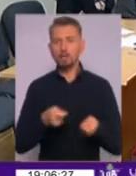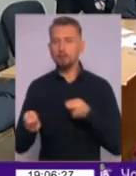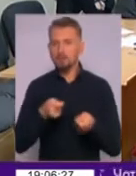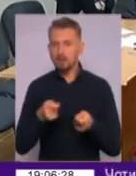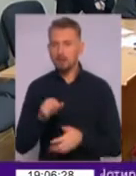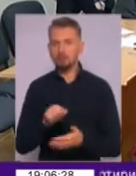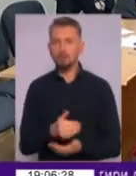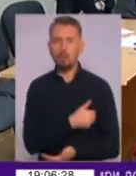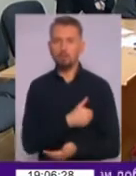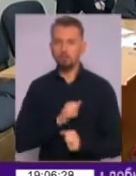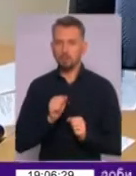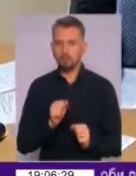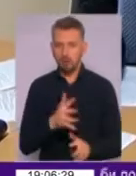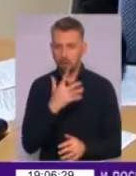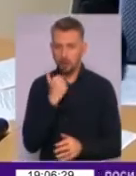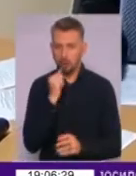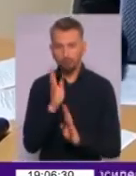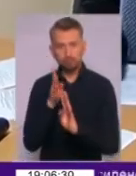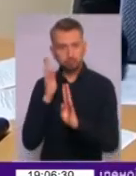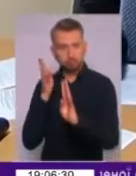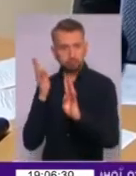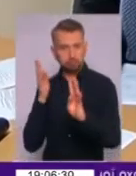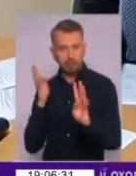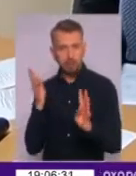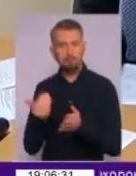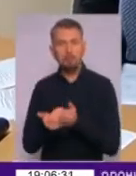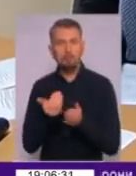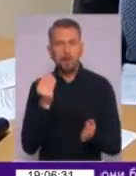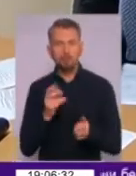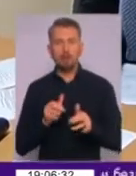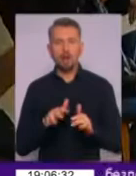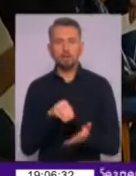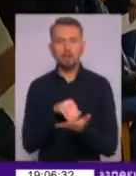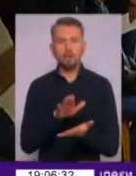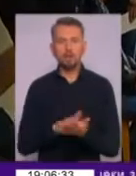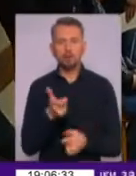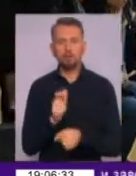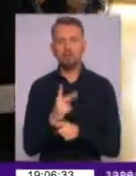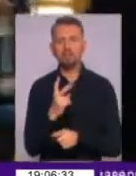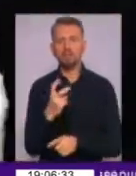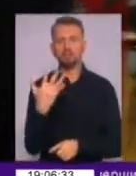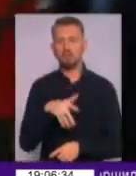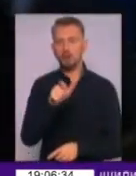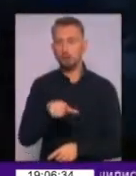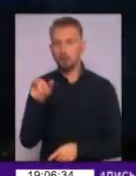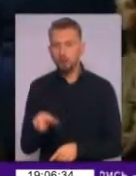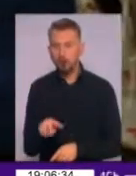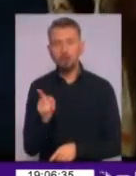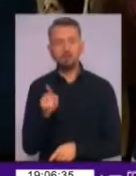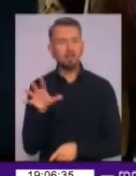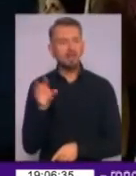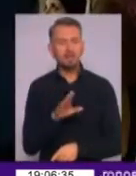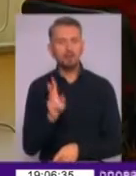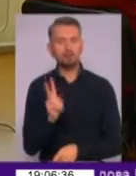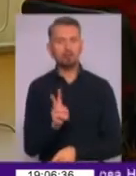від охочих здати кров утворилась чимала черга. Попередньо на акцію зареєструвались понад 250 людей. Втім, не всі, хто